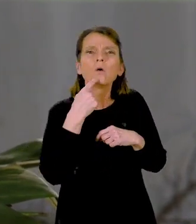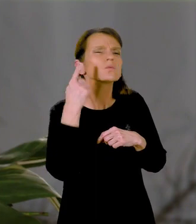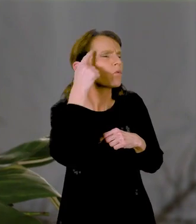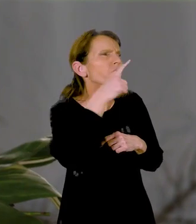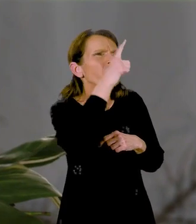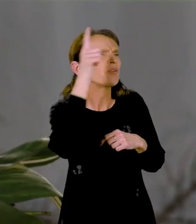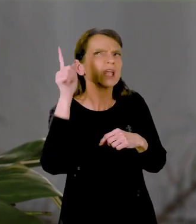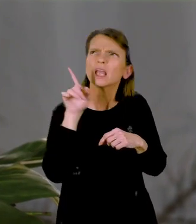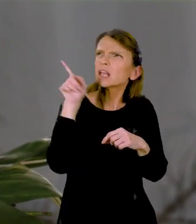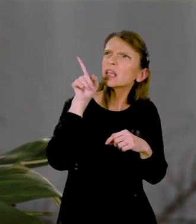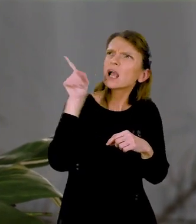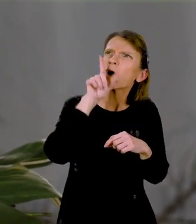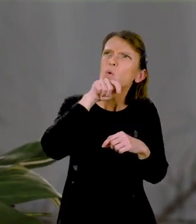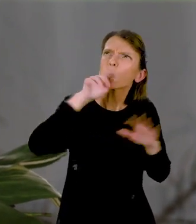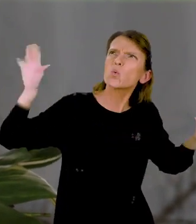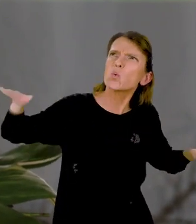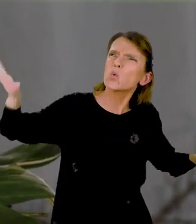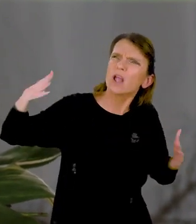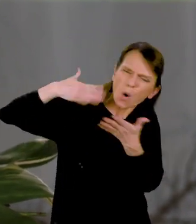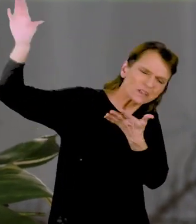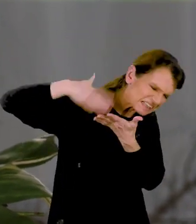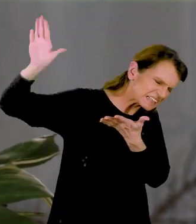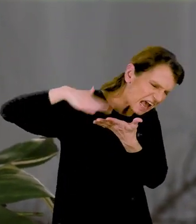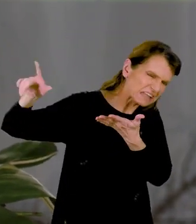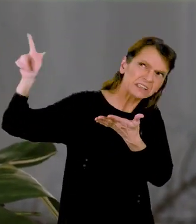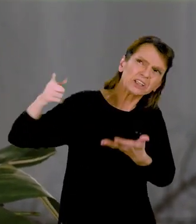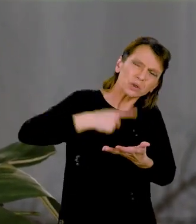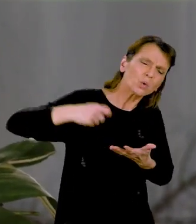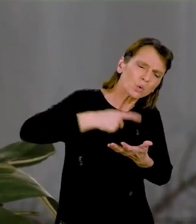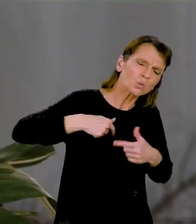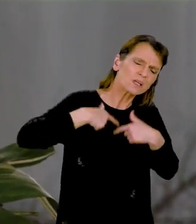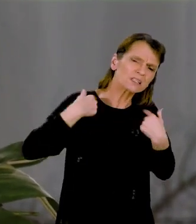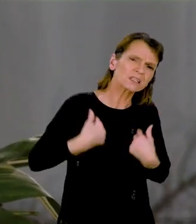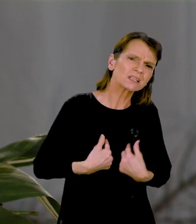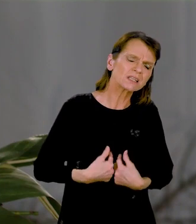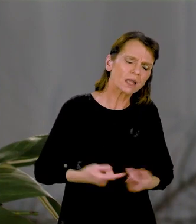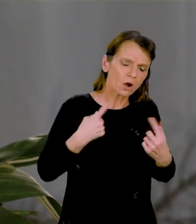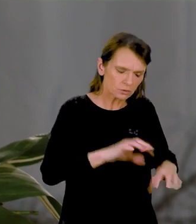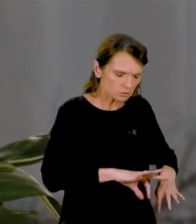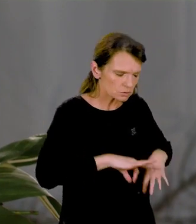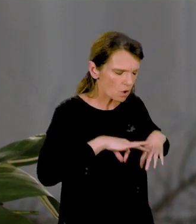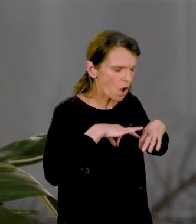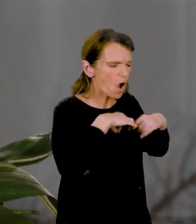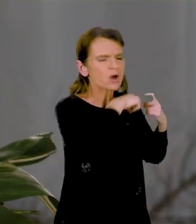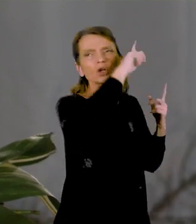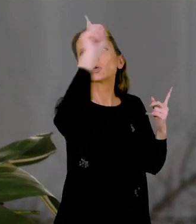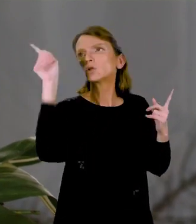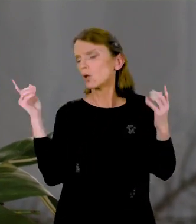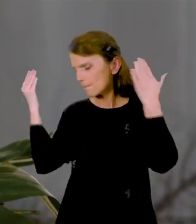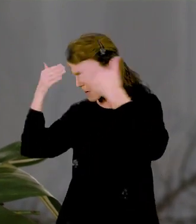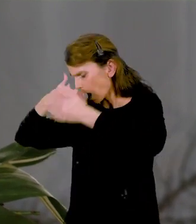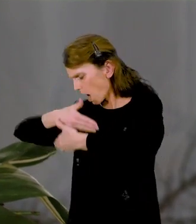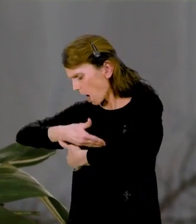Kdo ve kragulja odgnati, ki kljuje srce? Od zore do mraka,